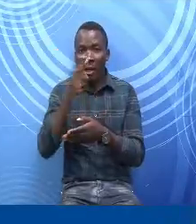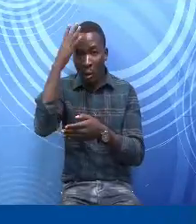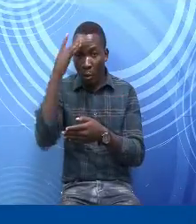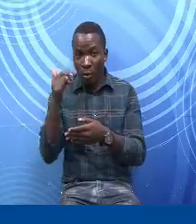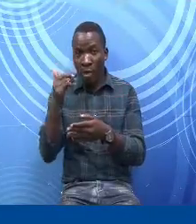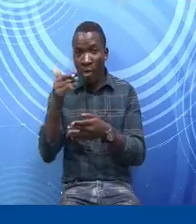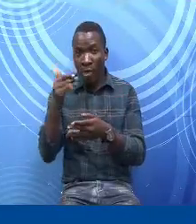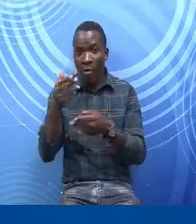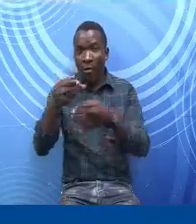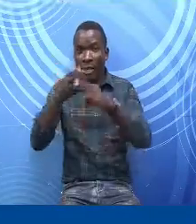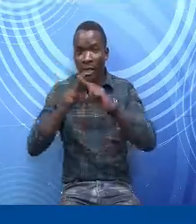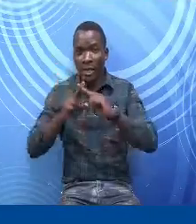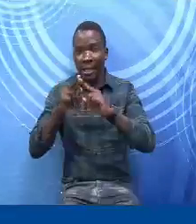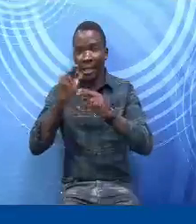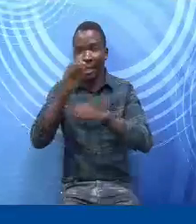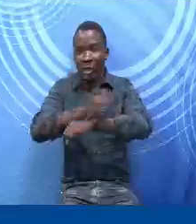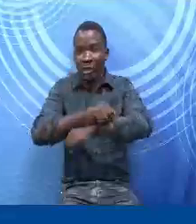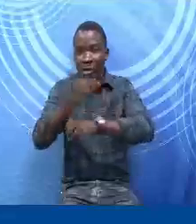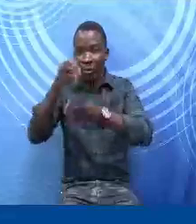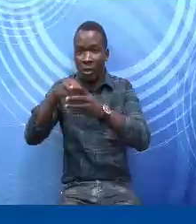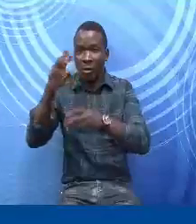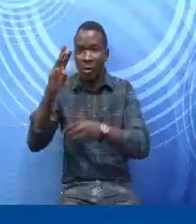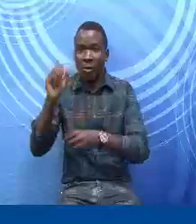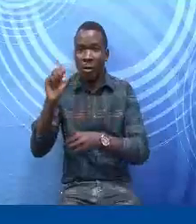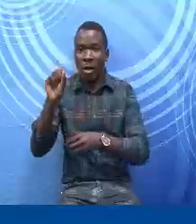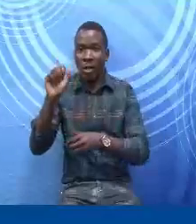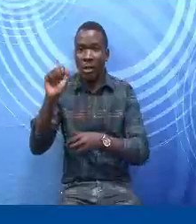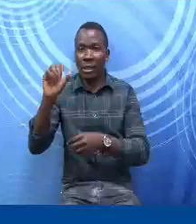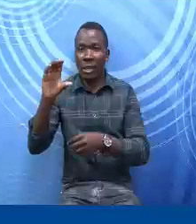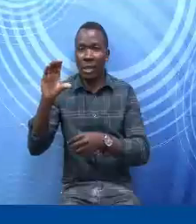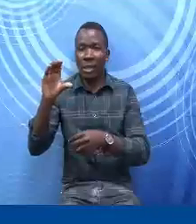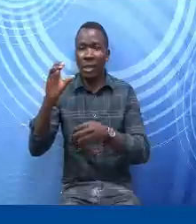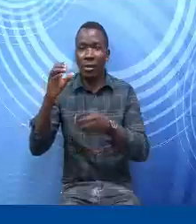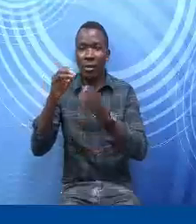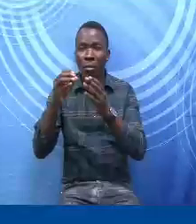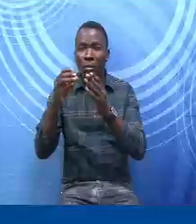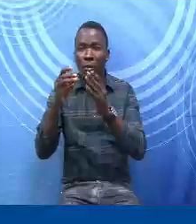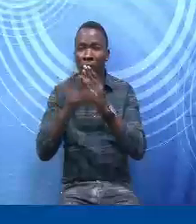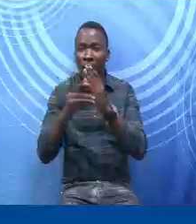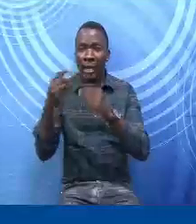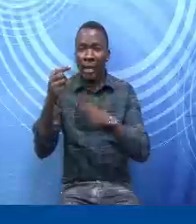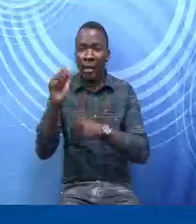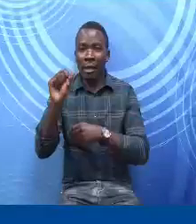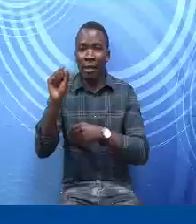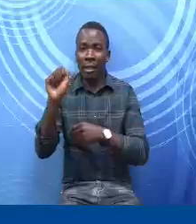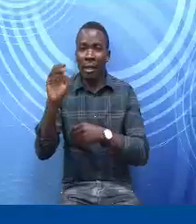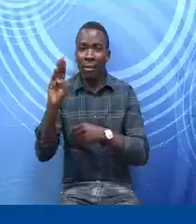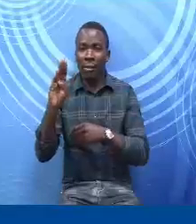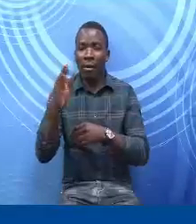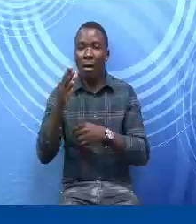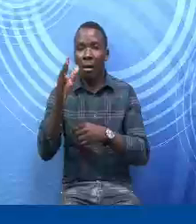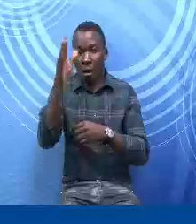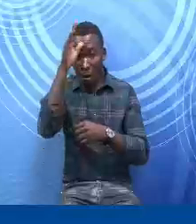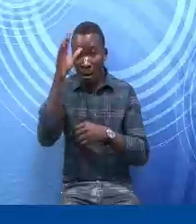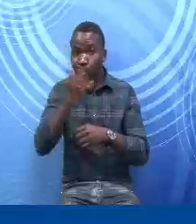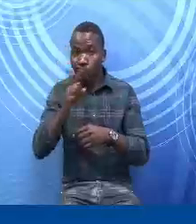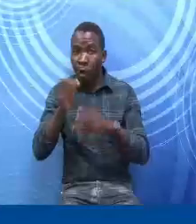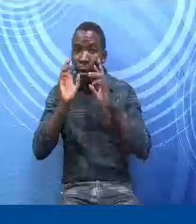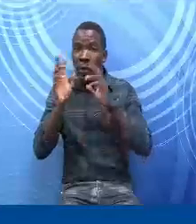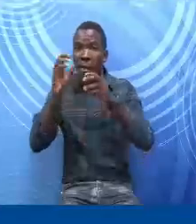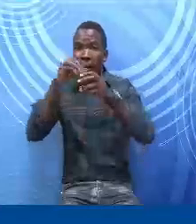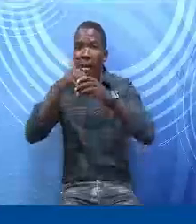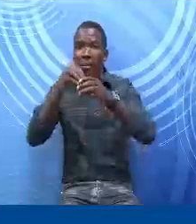mu wasake. Naho Kimihurura ni mu karere ka Gasabo, umusaza uri mu kigero cy'imyaka 80 isaga amavuko yasanzwe mu giti kipera